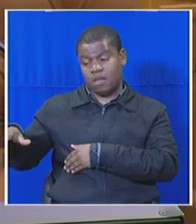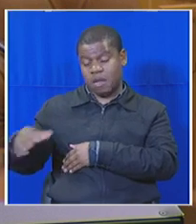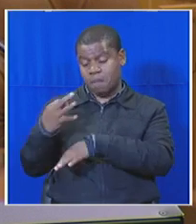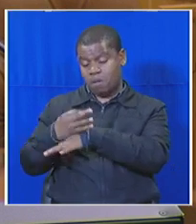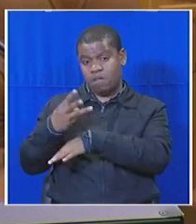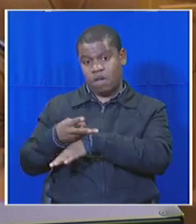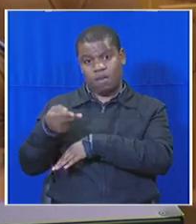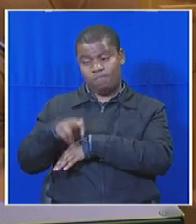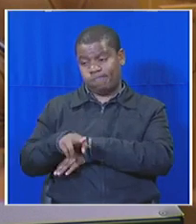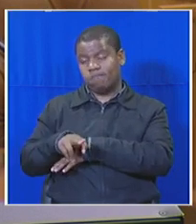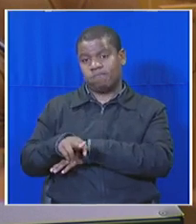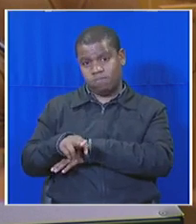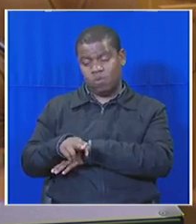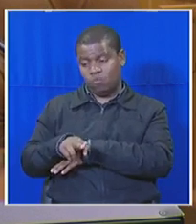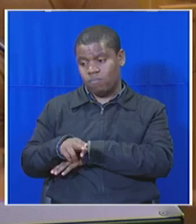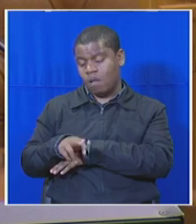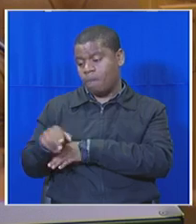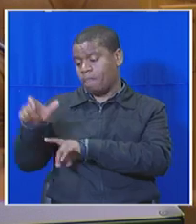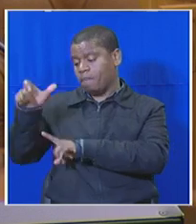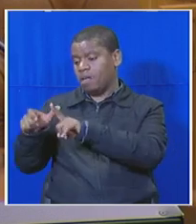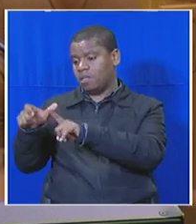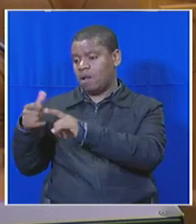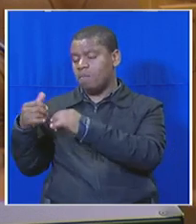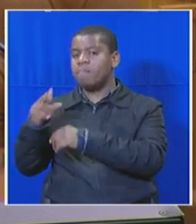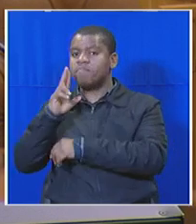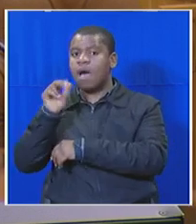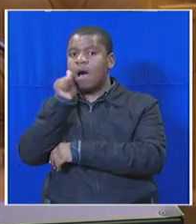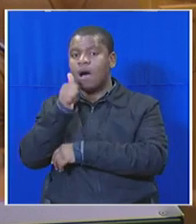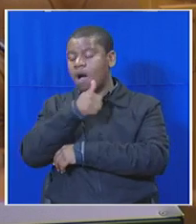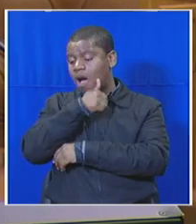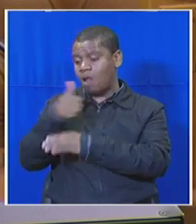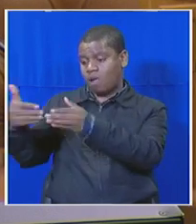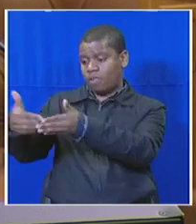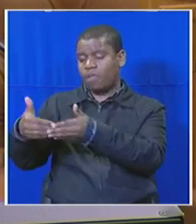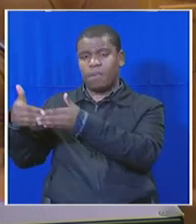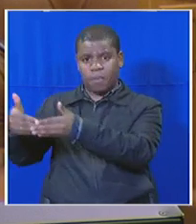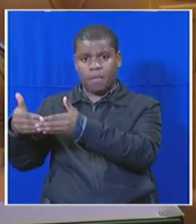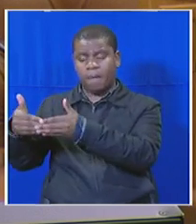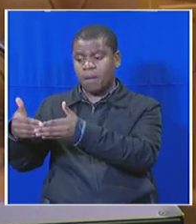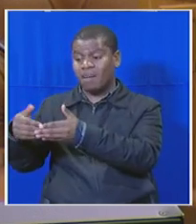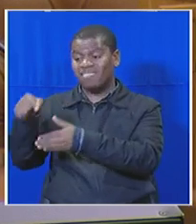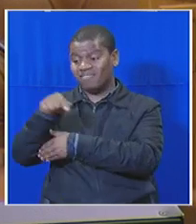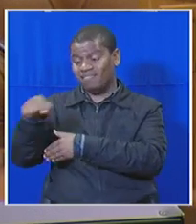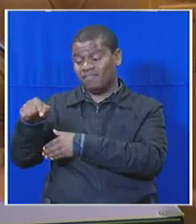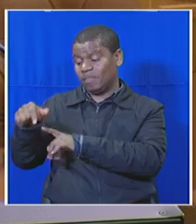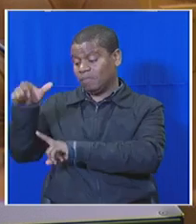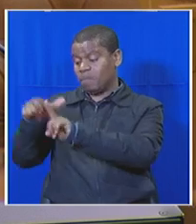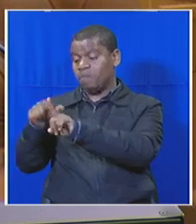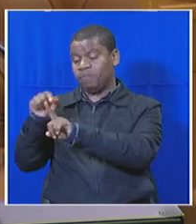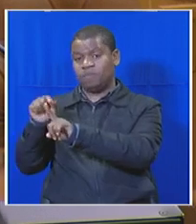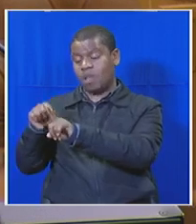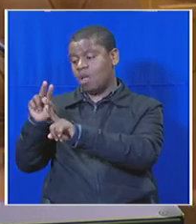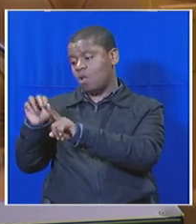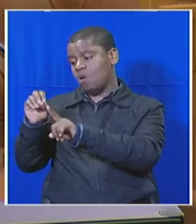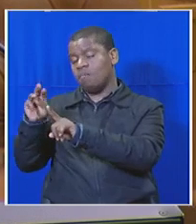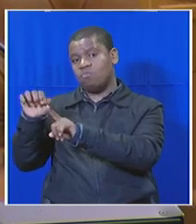uNombulelo Mngqongo Kamana. Ivume ngoku okubana umakazi lo wabo uNombulelo akavumi ukubanika indlu